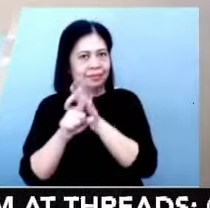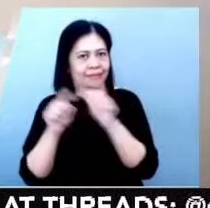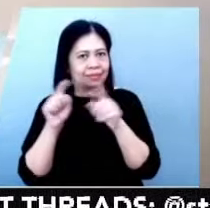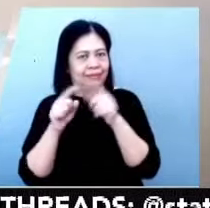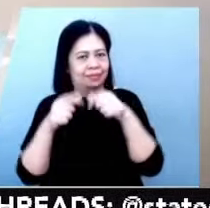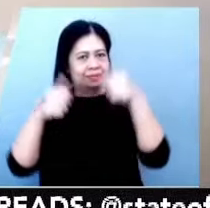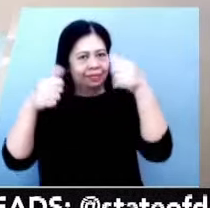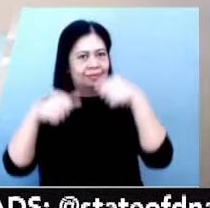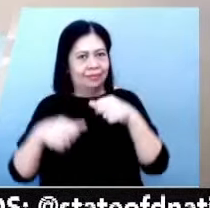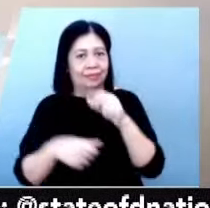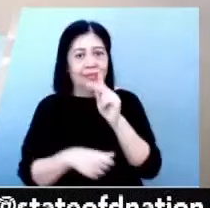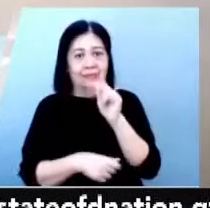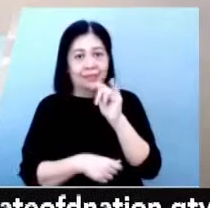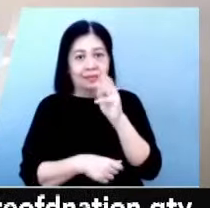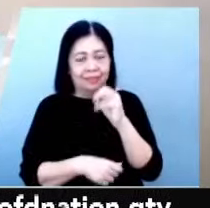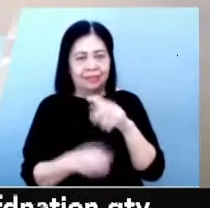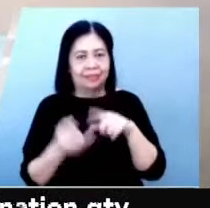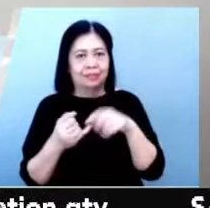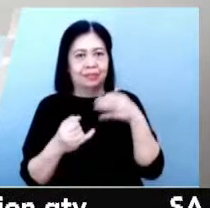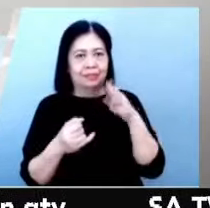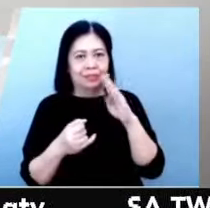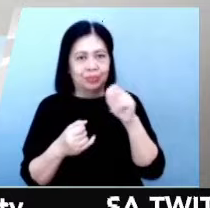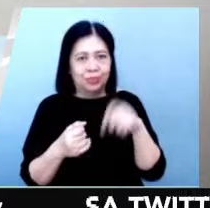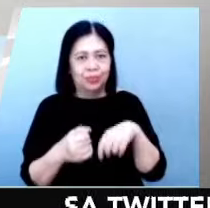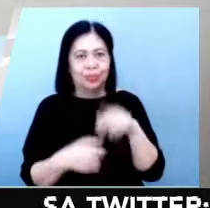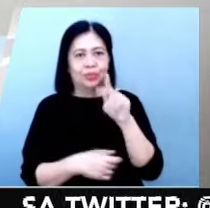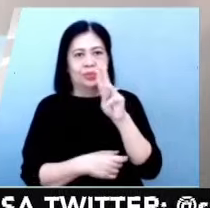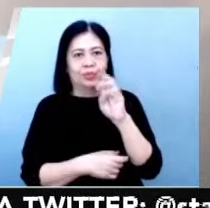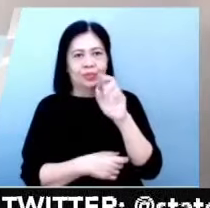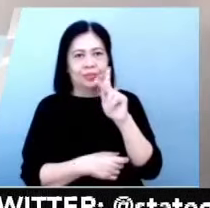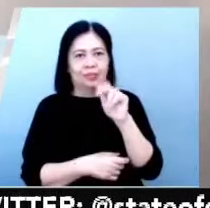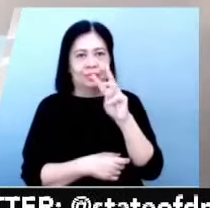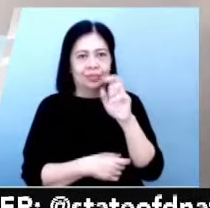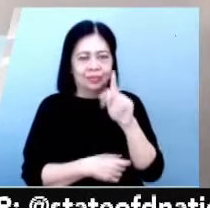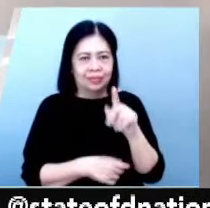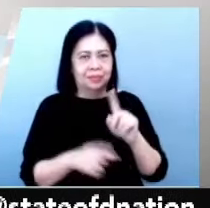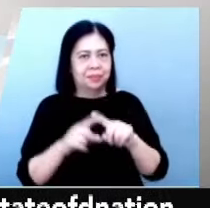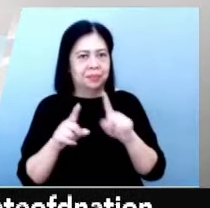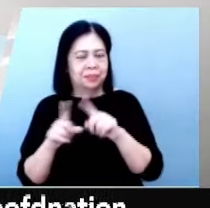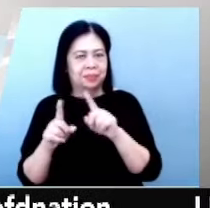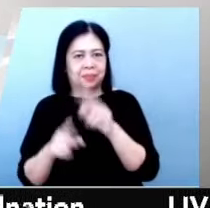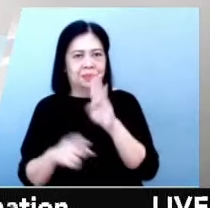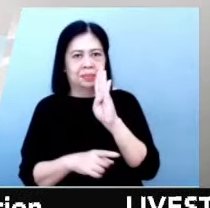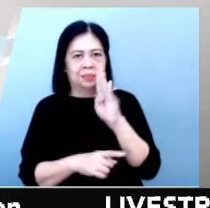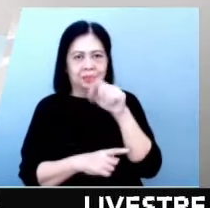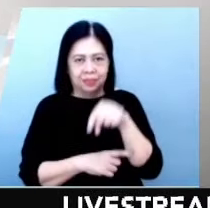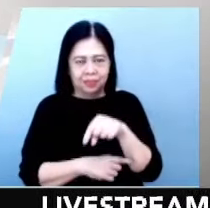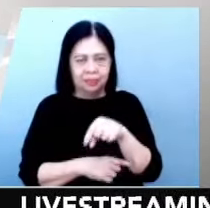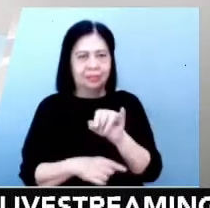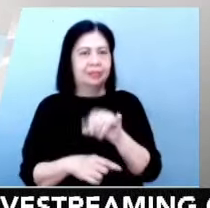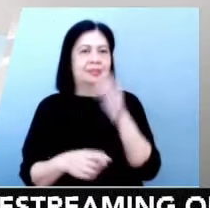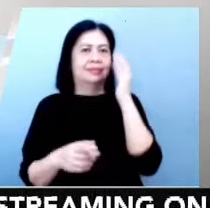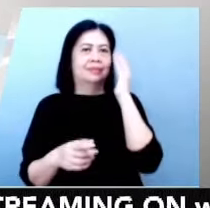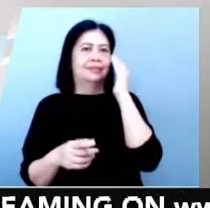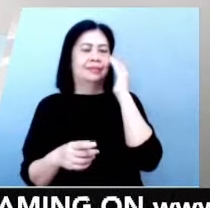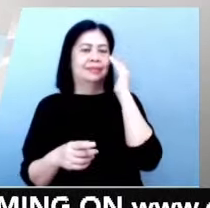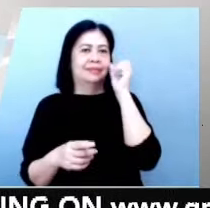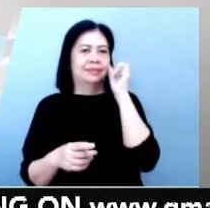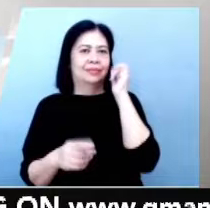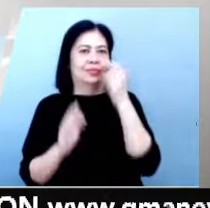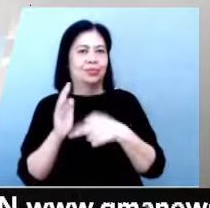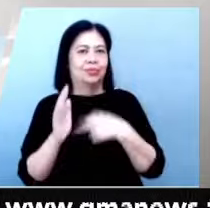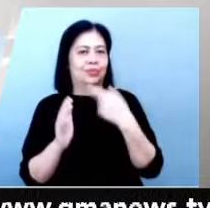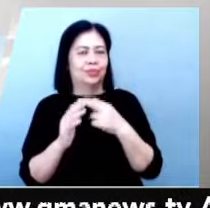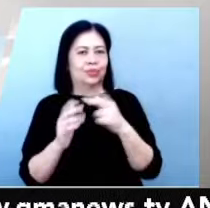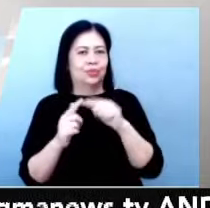kikyam, fishball, kwek-kwek, lechon manok at barbecue. Nakilala si Sang-yeon sa kanyang role sa To All the Boys